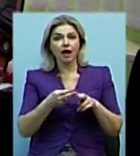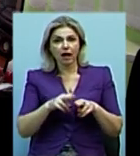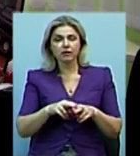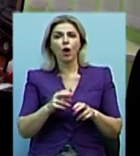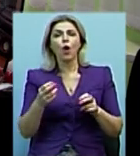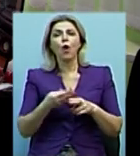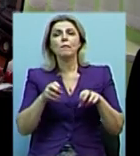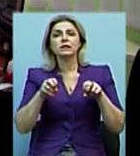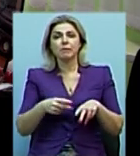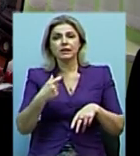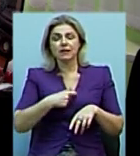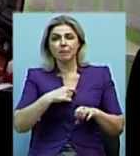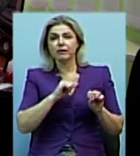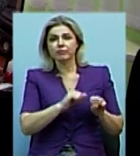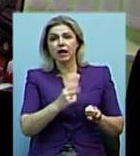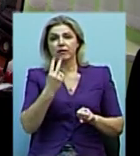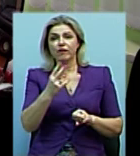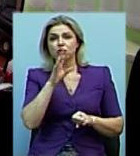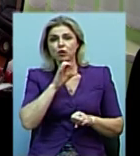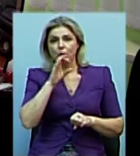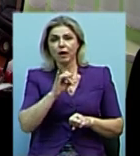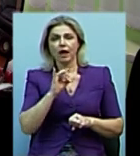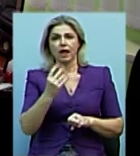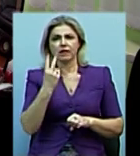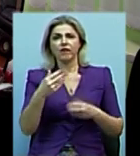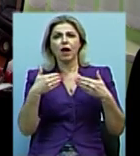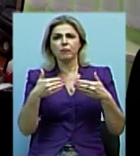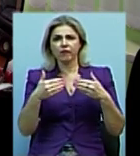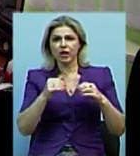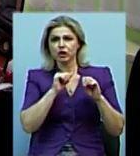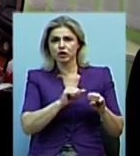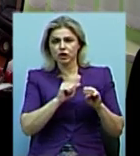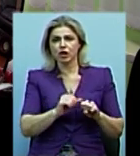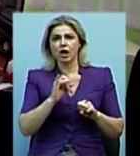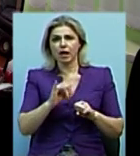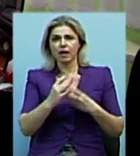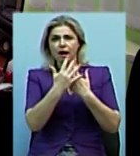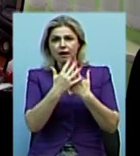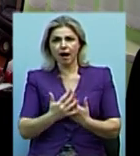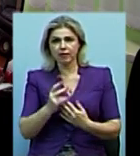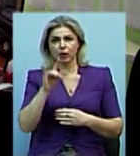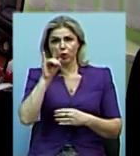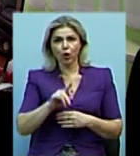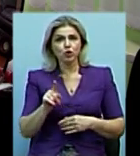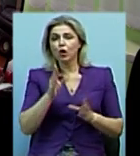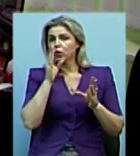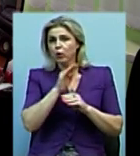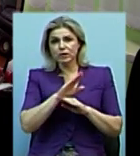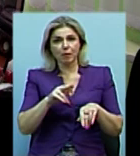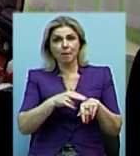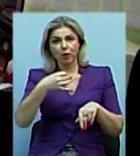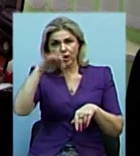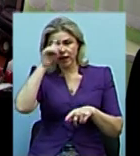себе, скажімо так, були дві собаки і дві броньовані двері, і грати на вікнах, тобто, щоб не встигли співробітники поліції